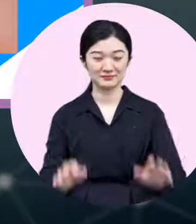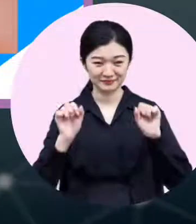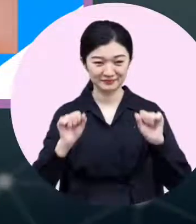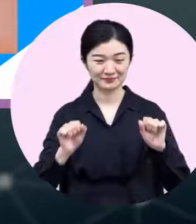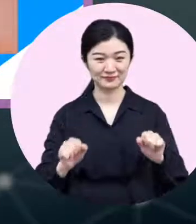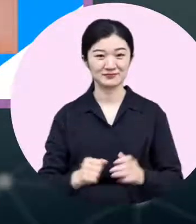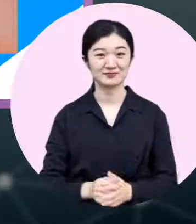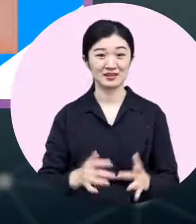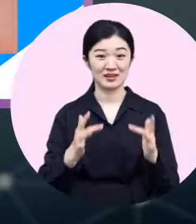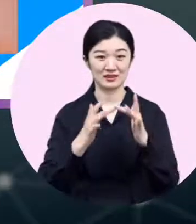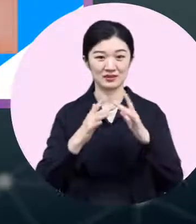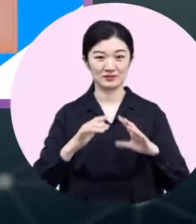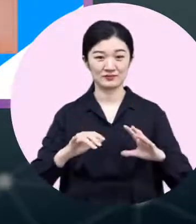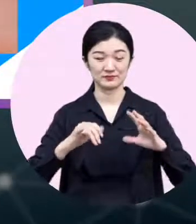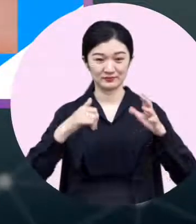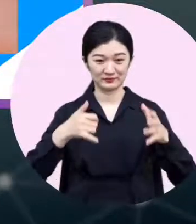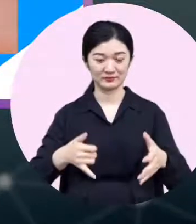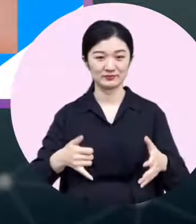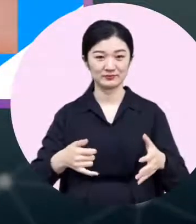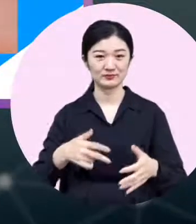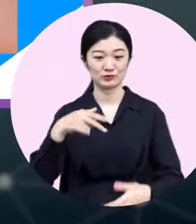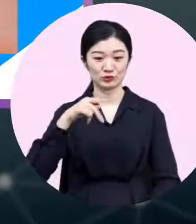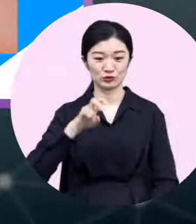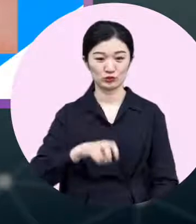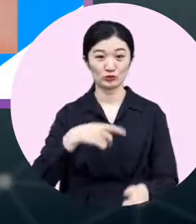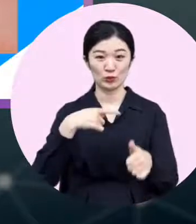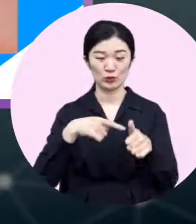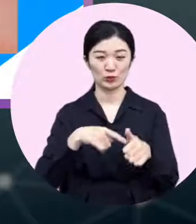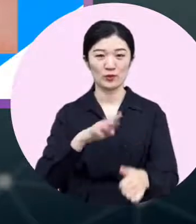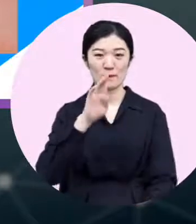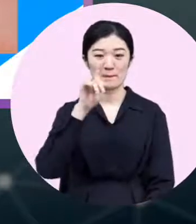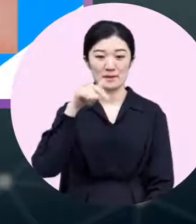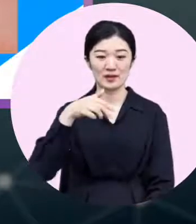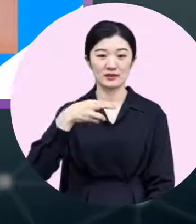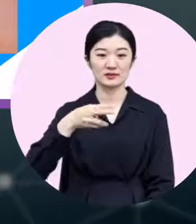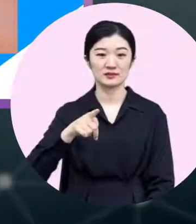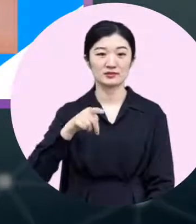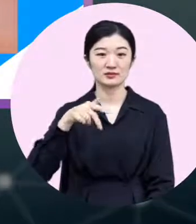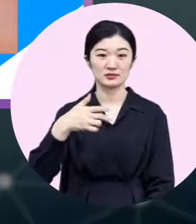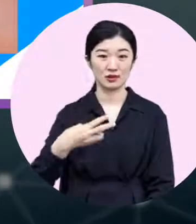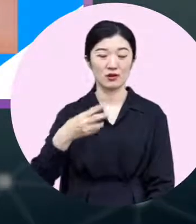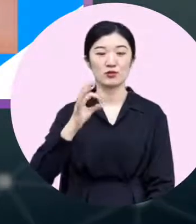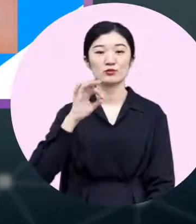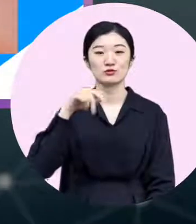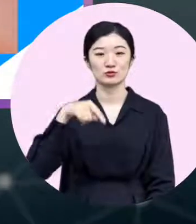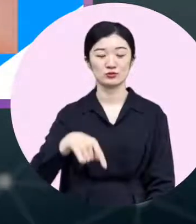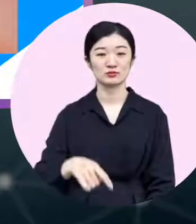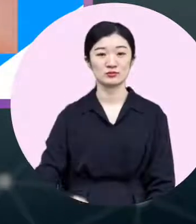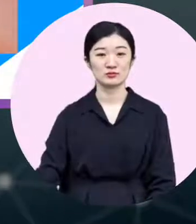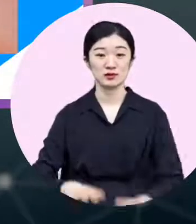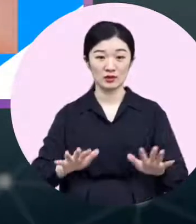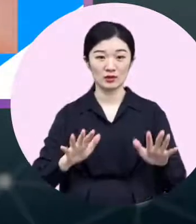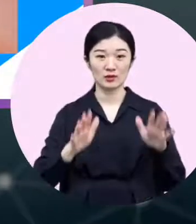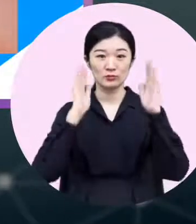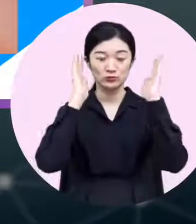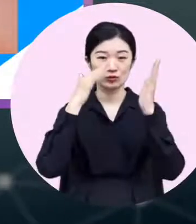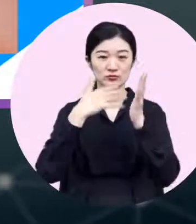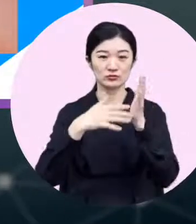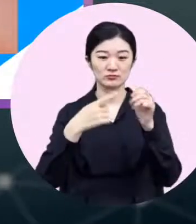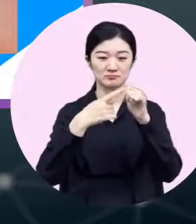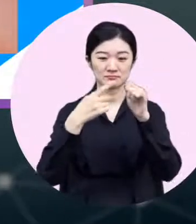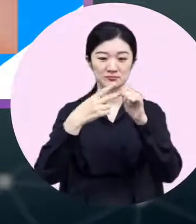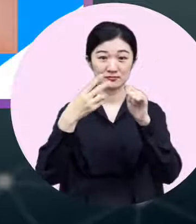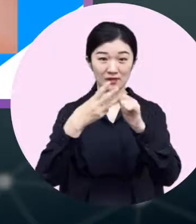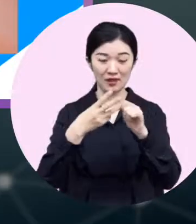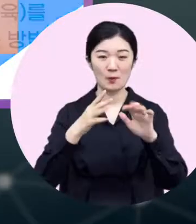안녕하세요. 언택트 시대 줌 활용 교육 박철호 강사입니다. 우리가 이 줌 활용 교육에 대해서 3개의 강의를 준비했는데 오늘 드디어 세